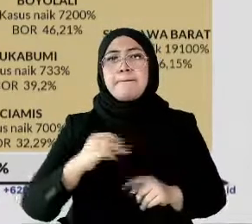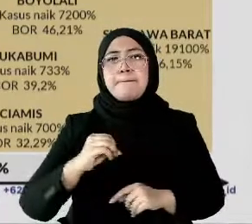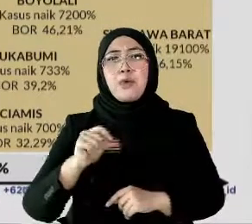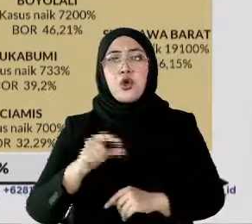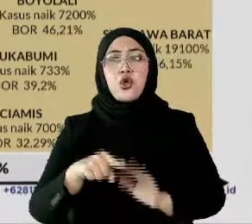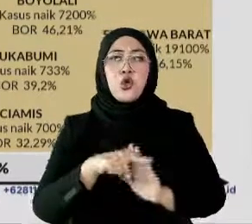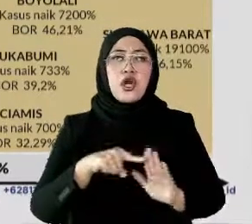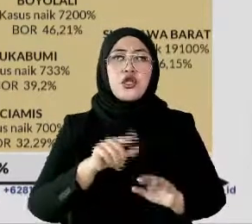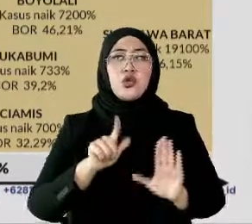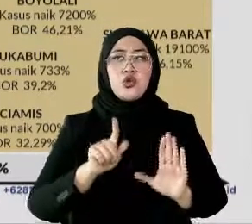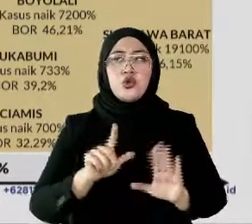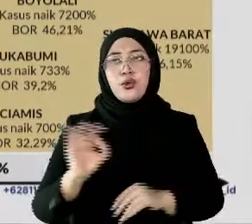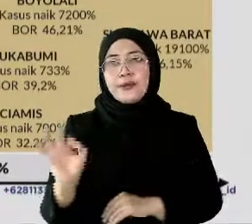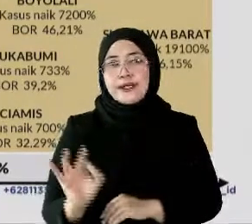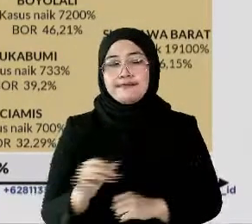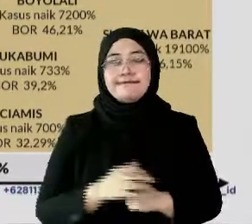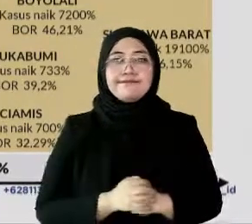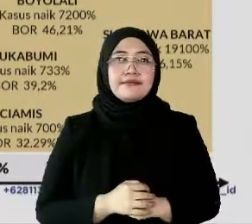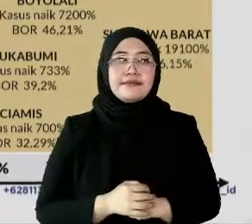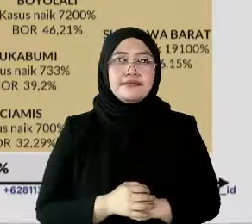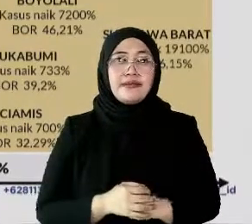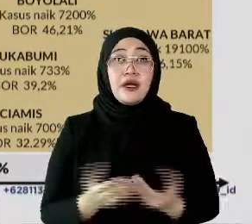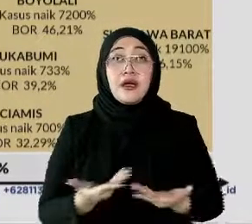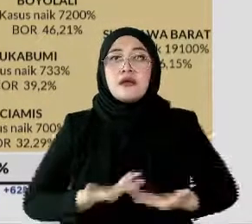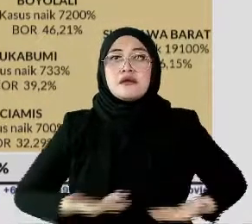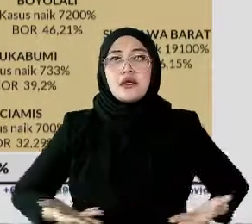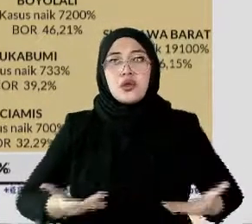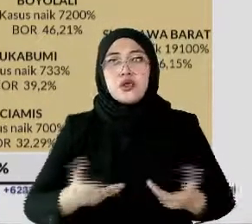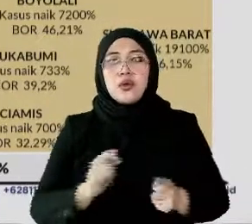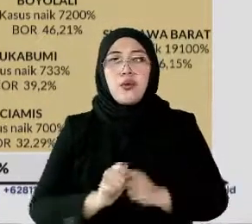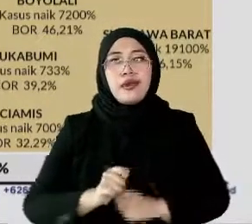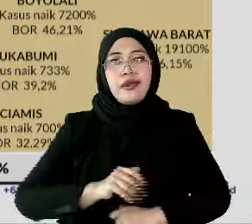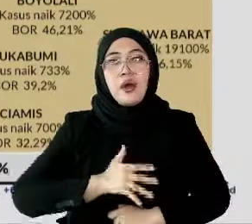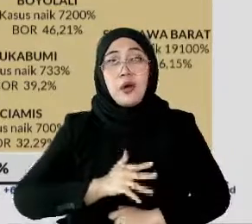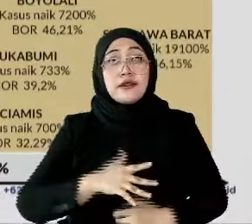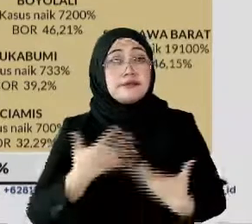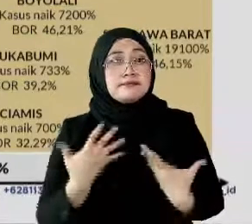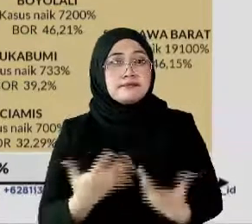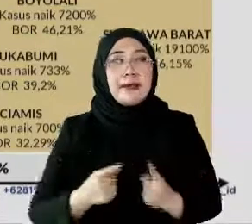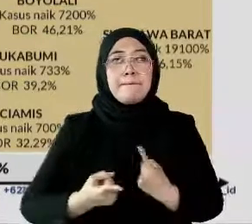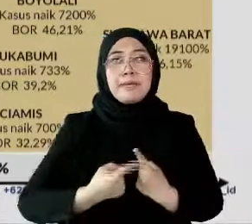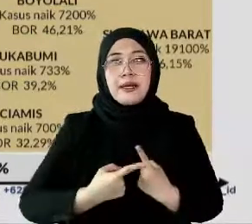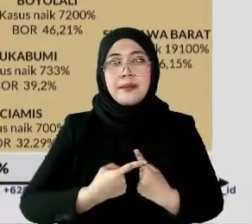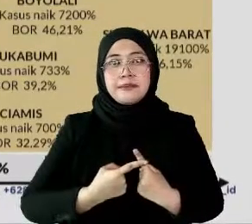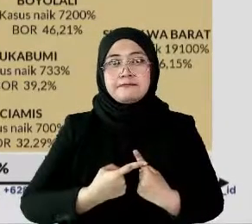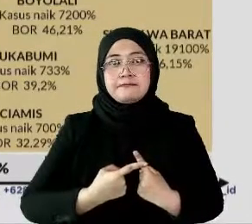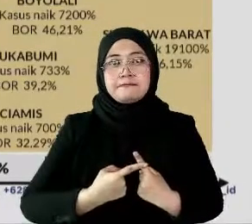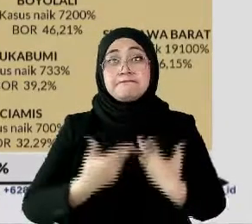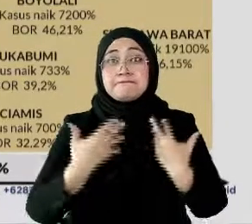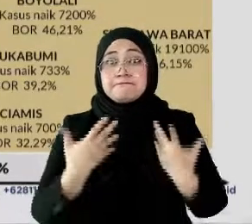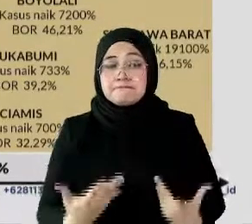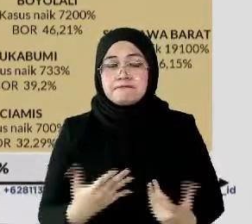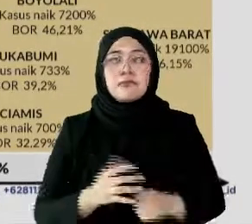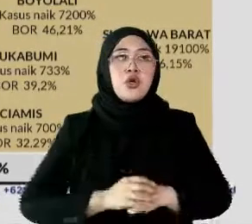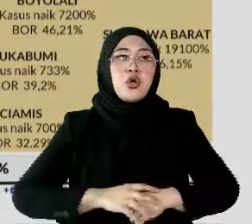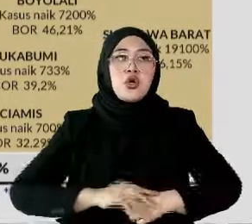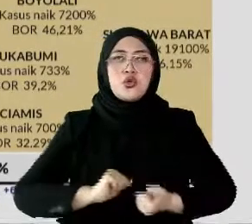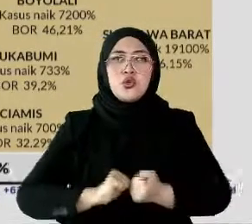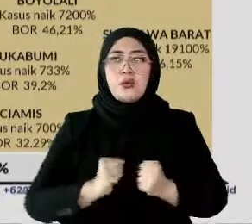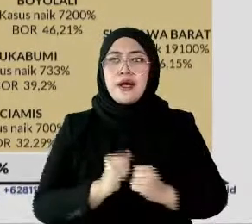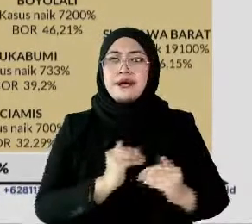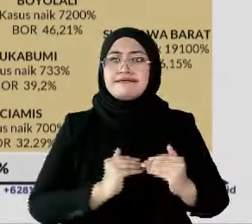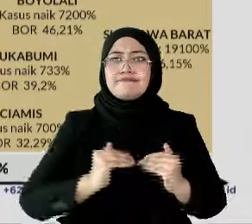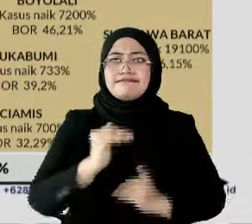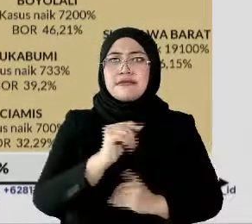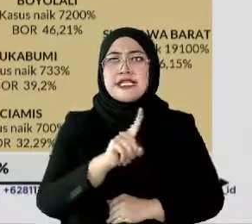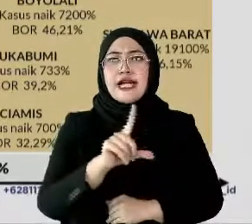persen tentunya kondisi yang paling mengkhawatirkan adalah yang pertama yaitu apabila kenaikan kasusnya